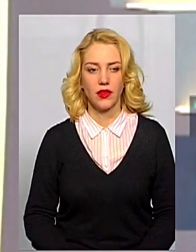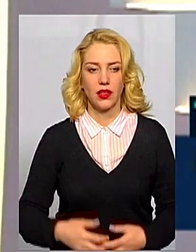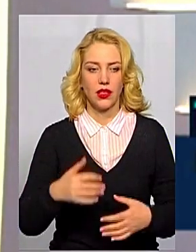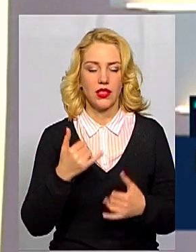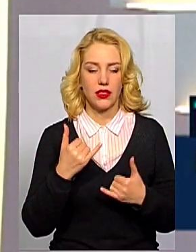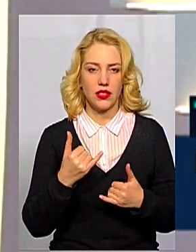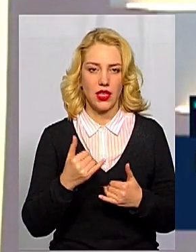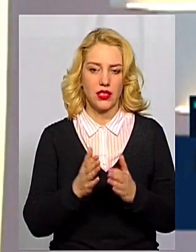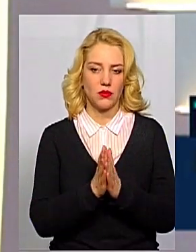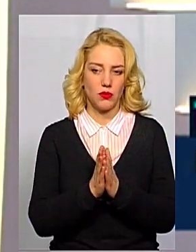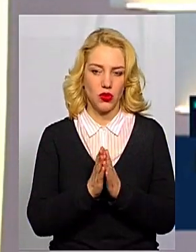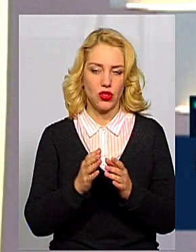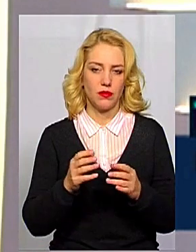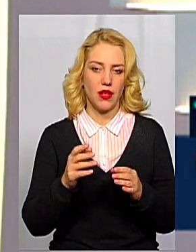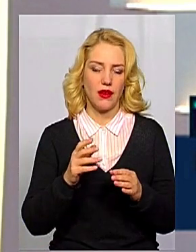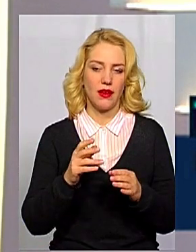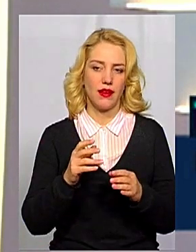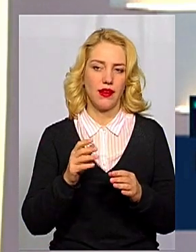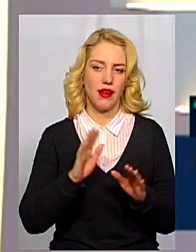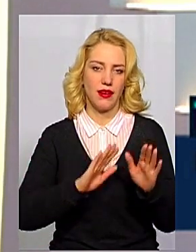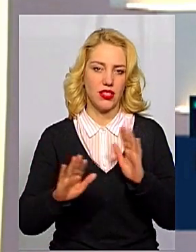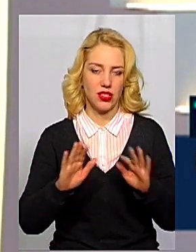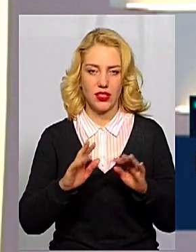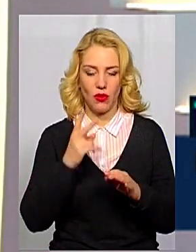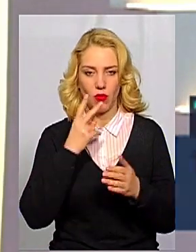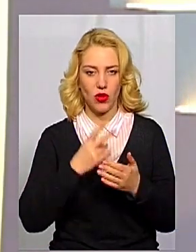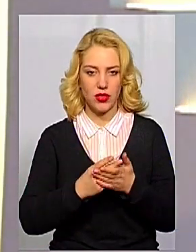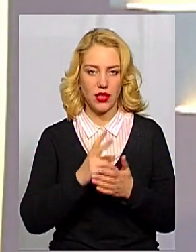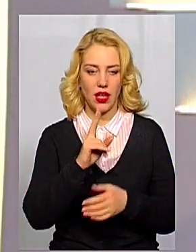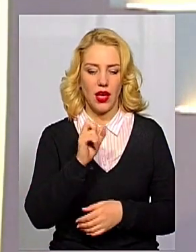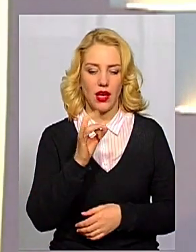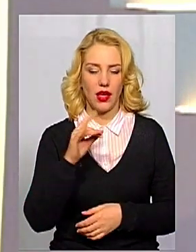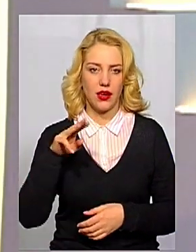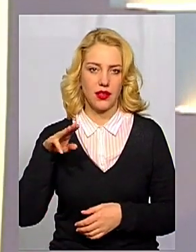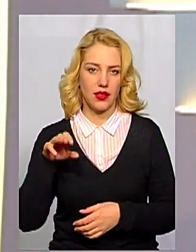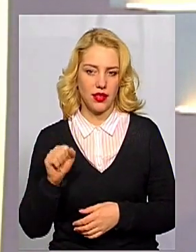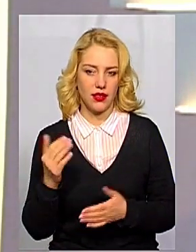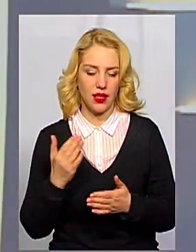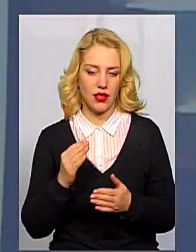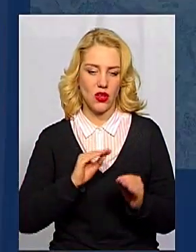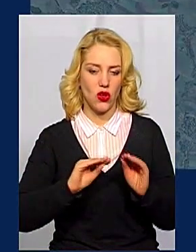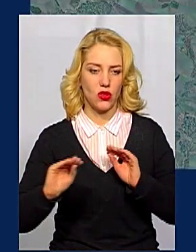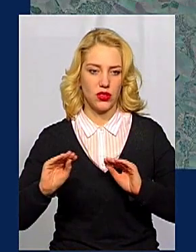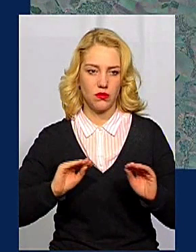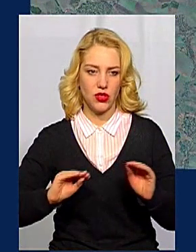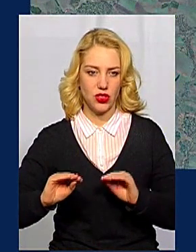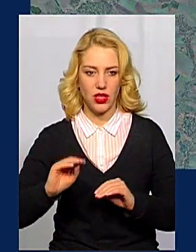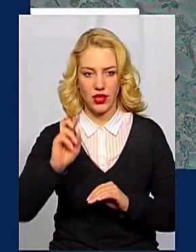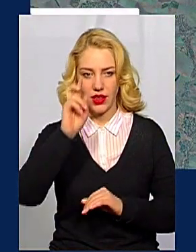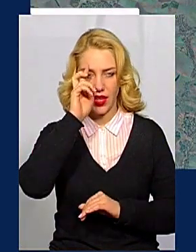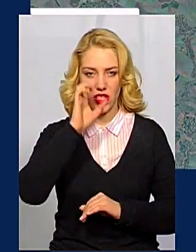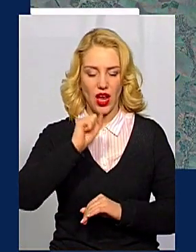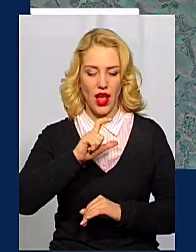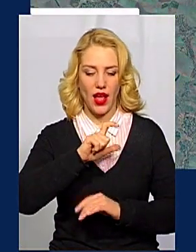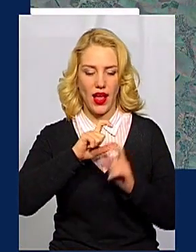Зараз попрошу режисера вивести інтерактивну карту, яку розміщує Держагентство лісових ресурсів.